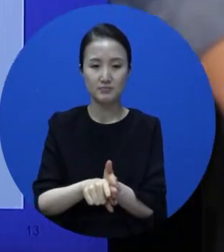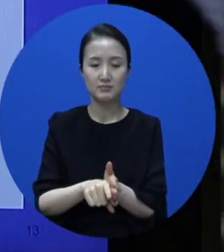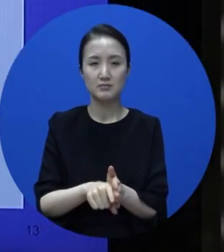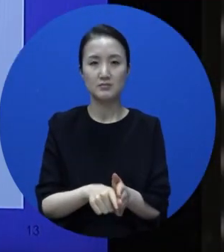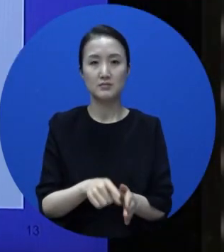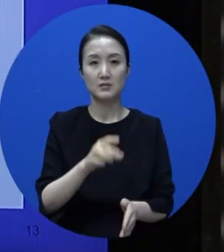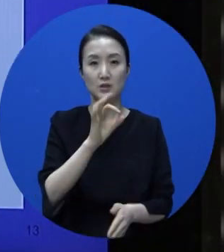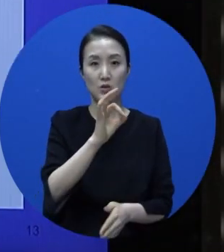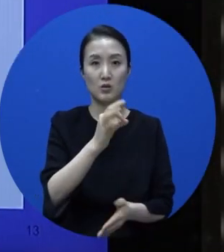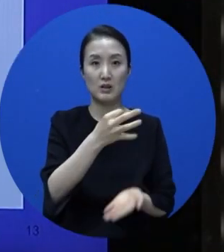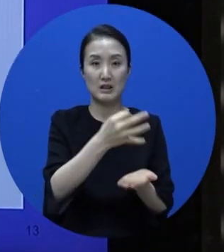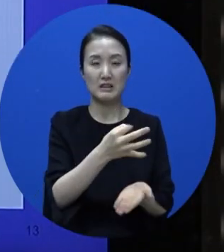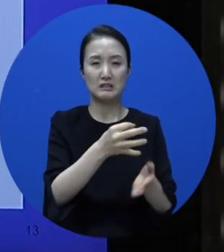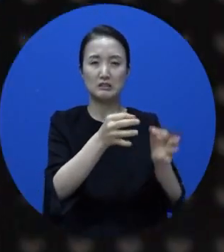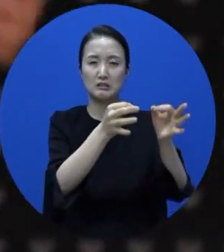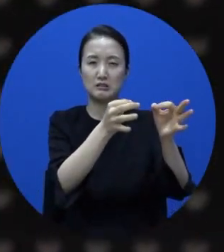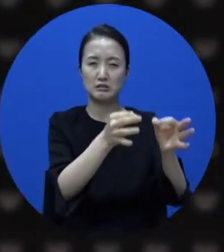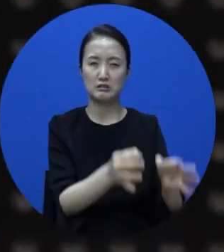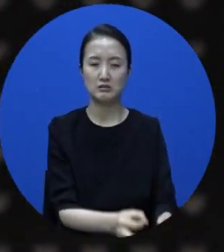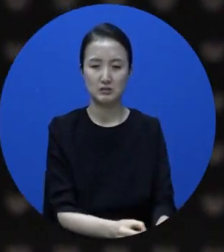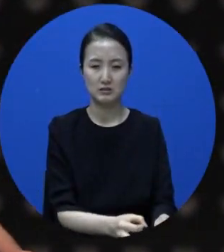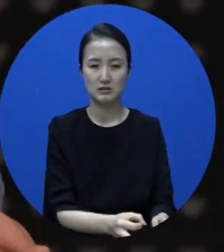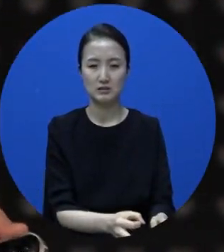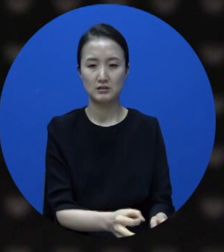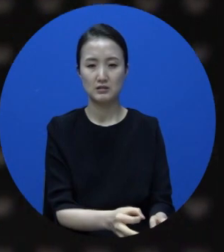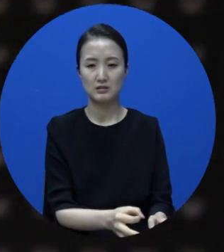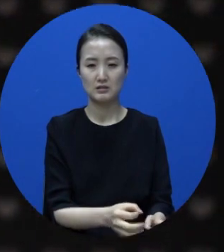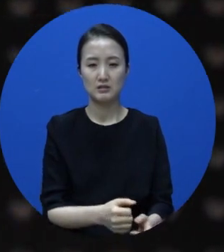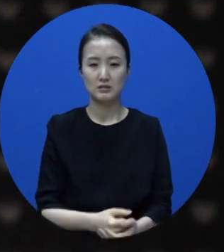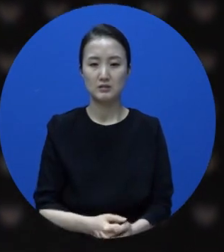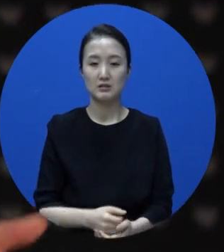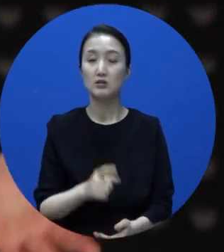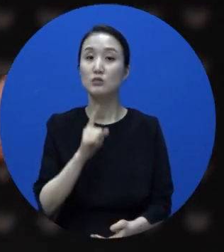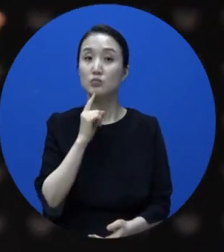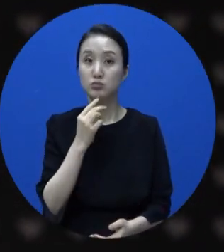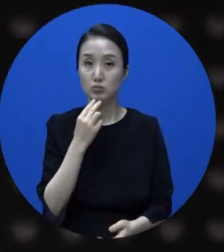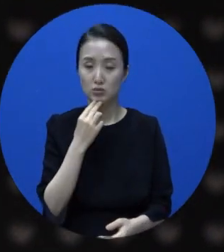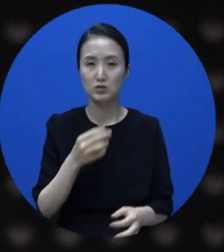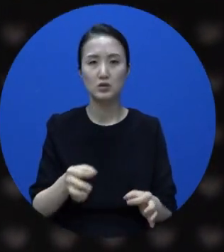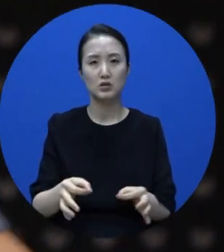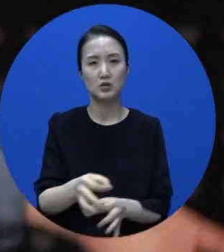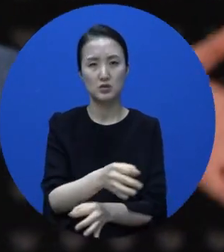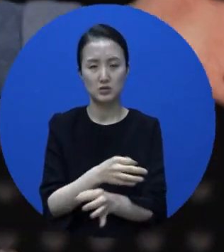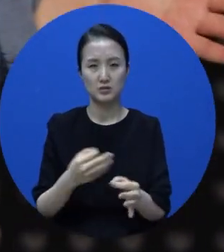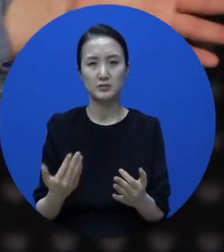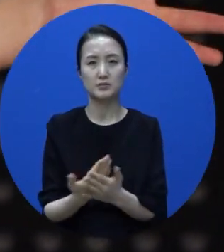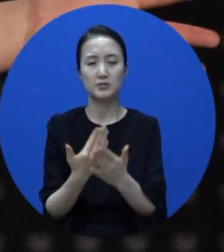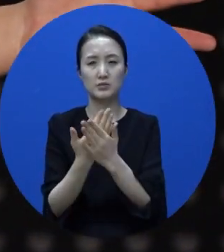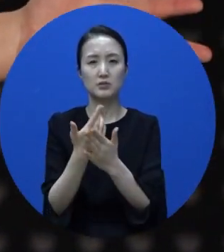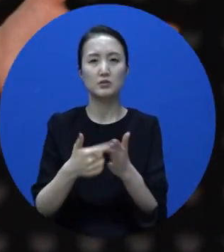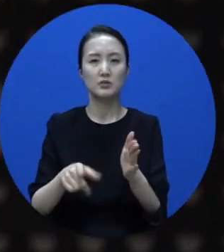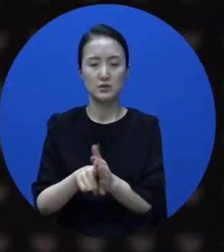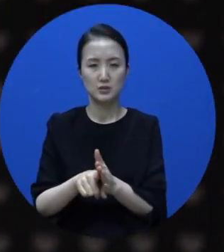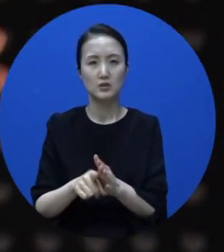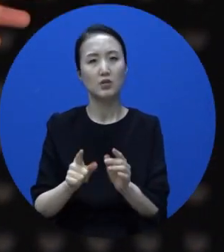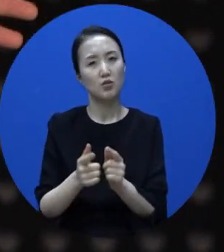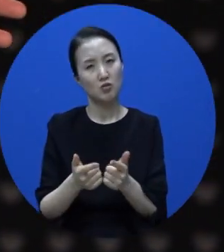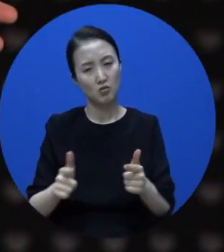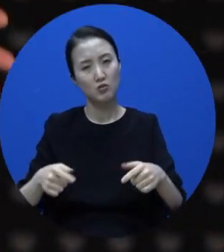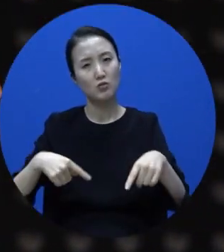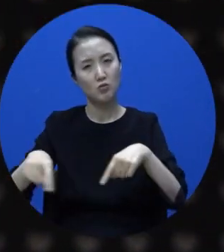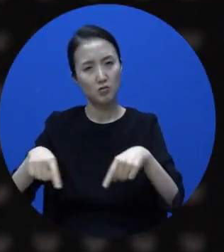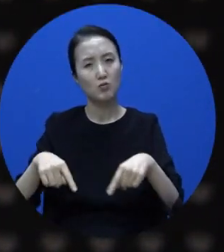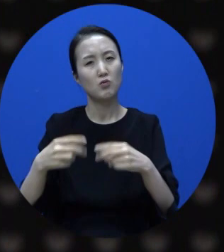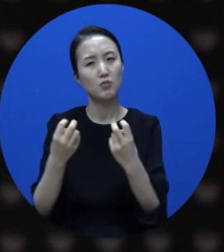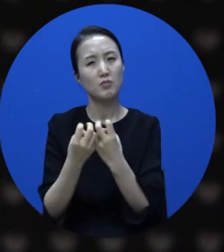나가죠 비중 금일 엄청나게 인해 물론 경기를 부양 시키기 위한 다양한 정책들이 있지만 여러 가지